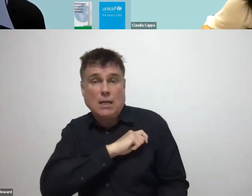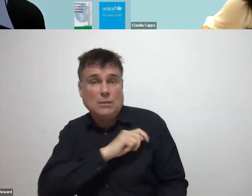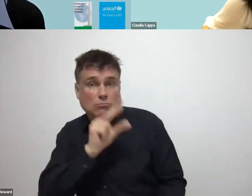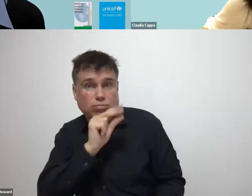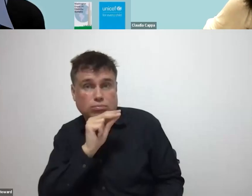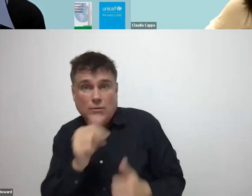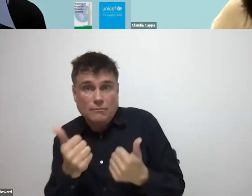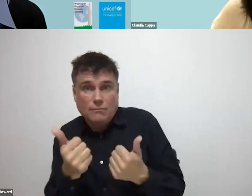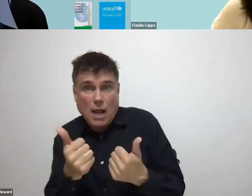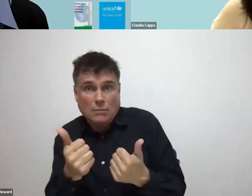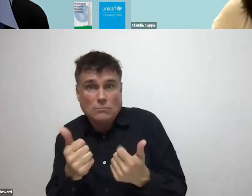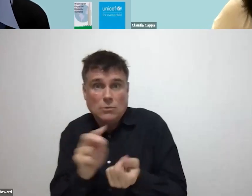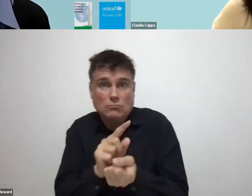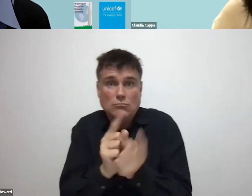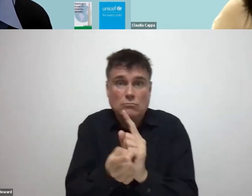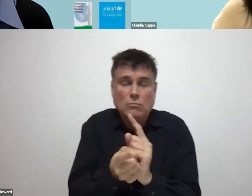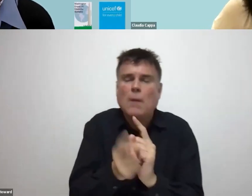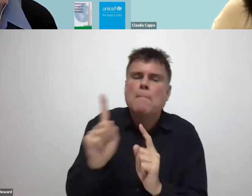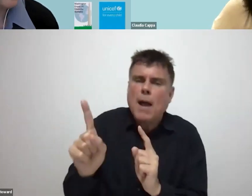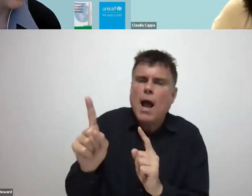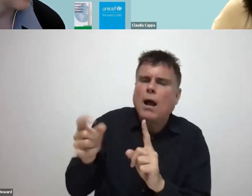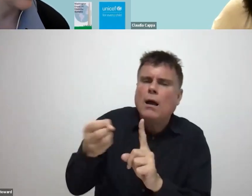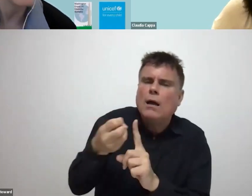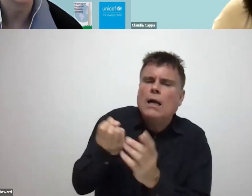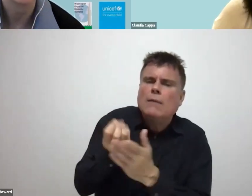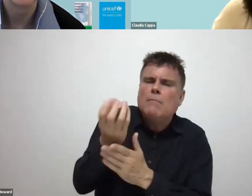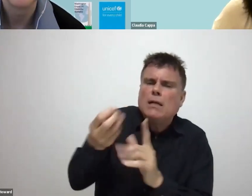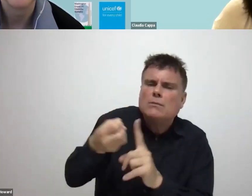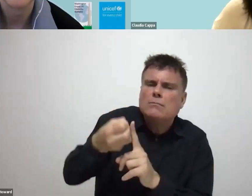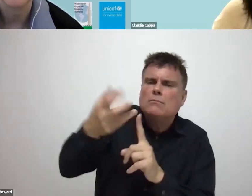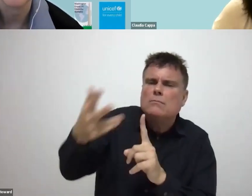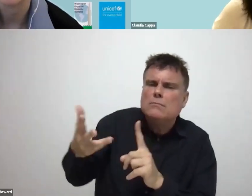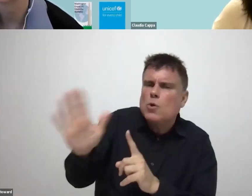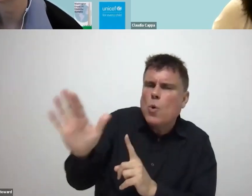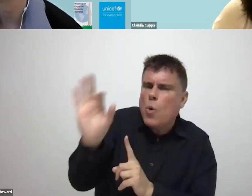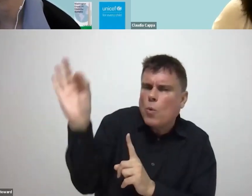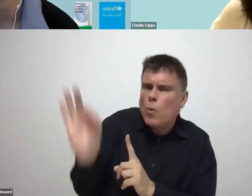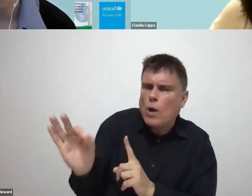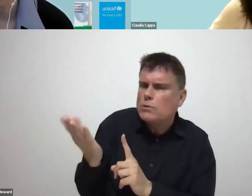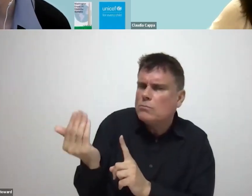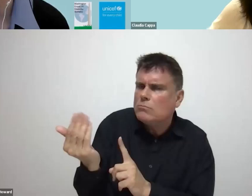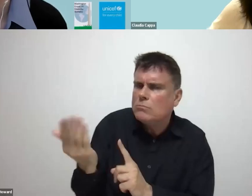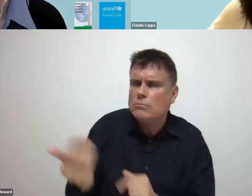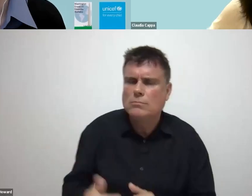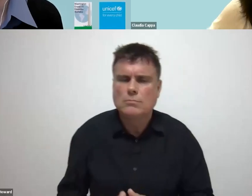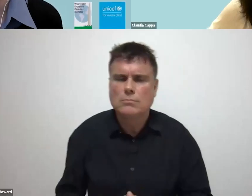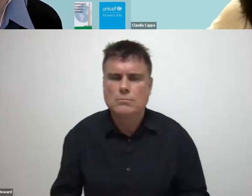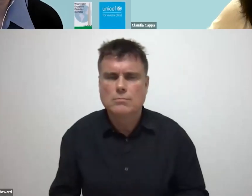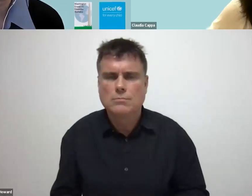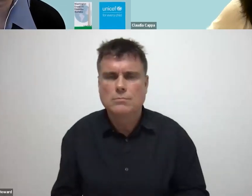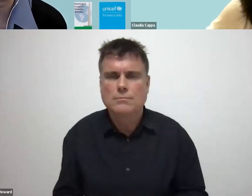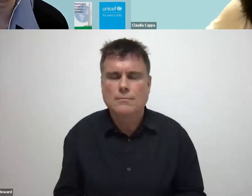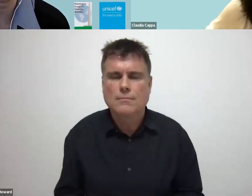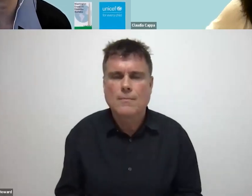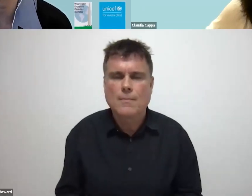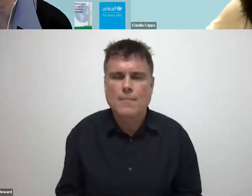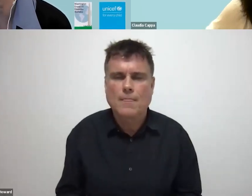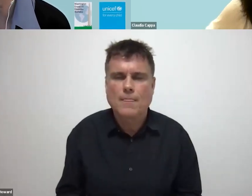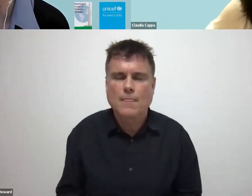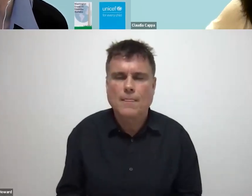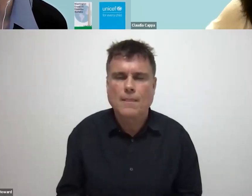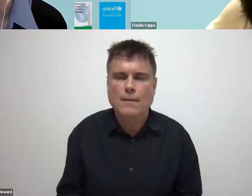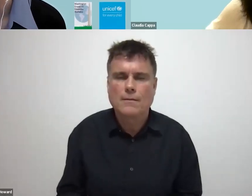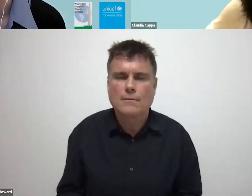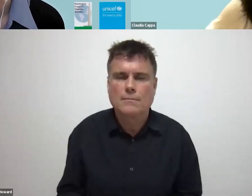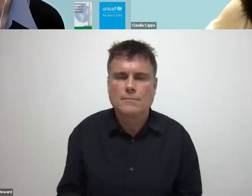beaucoup que vous puissiez me donner plus de détails sur la question que vous venez de poser. Alors, laissez-moi